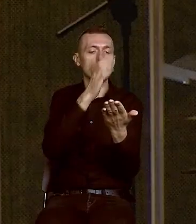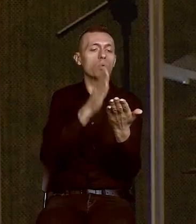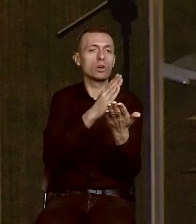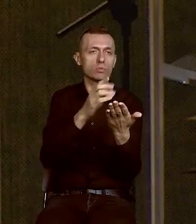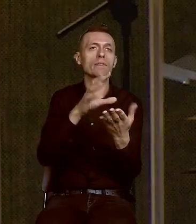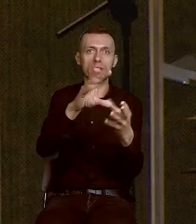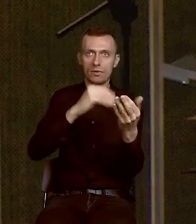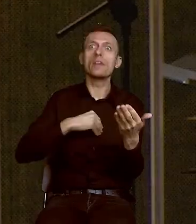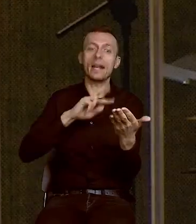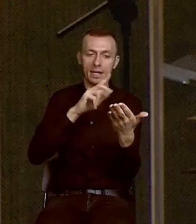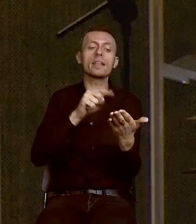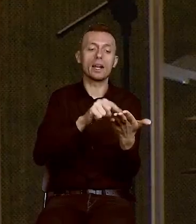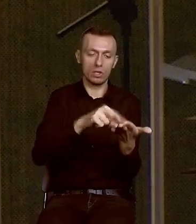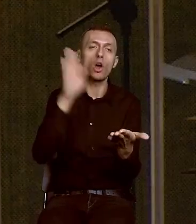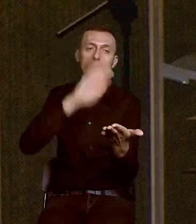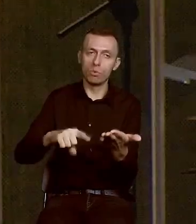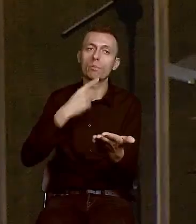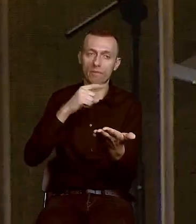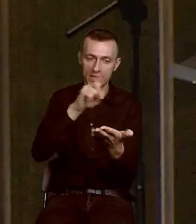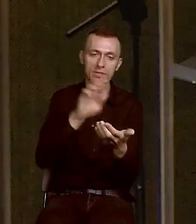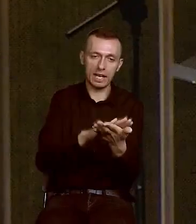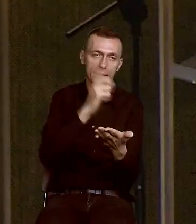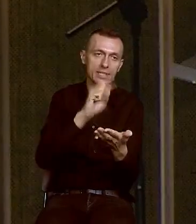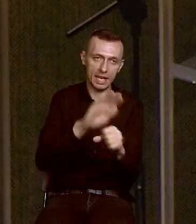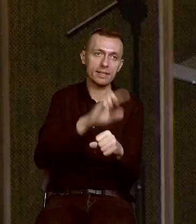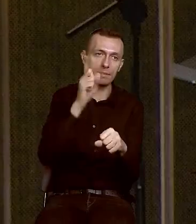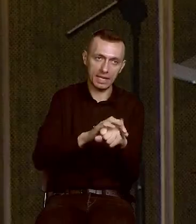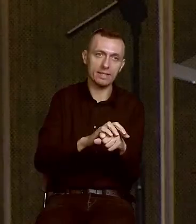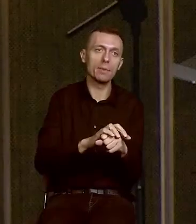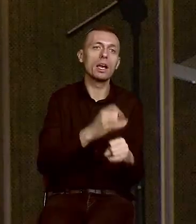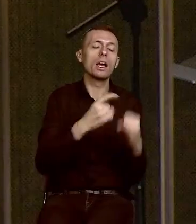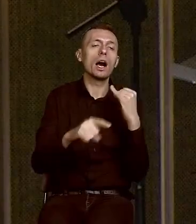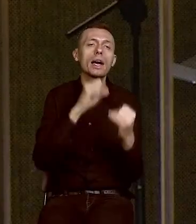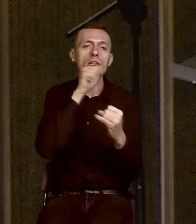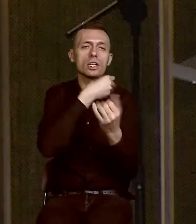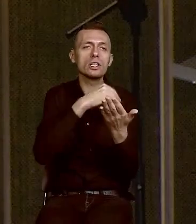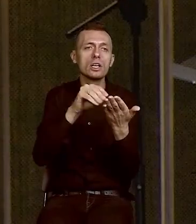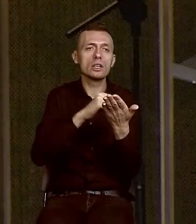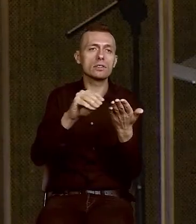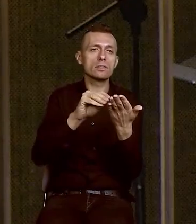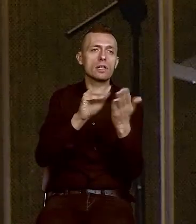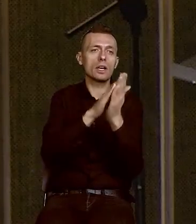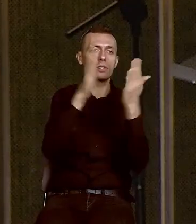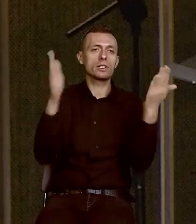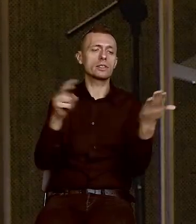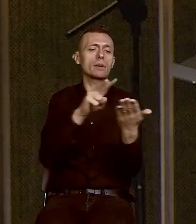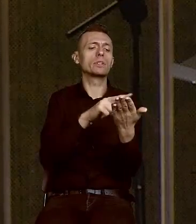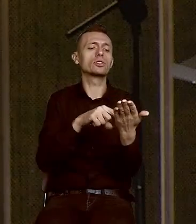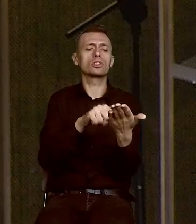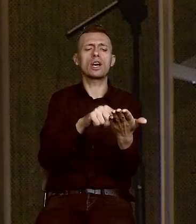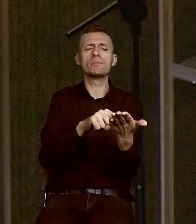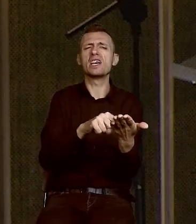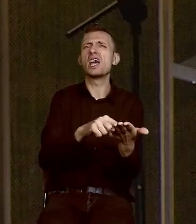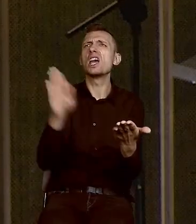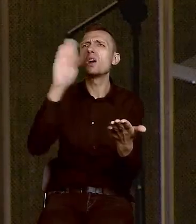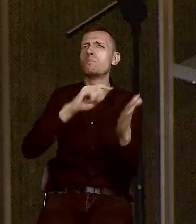gdy czytamy w Starym Testamencie to coś, czego Bóg od nas oczekuje, to jest Stary Testament. Jeszcze używamy takiego starego